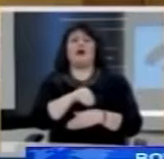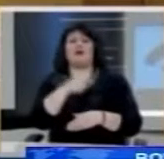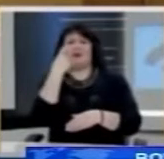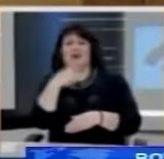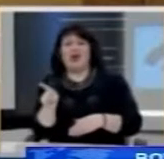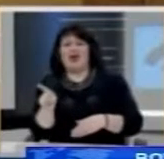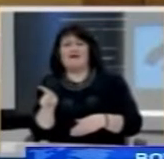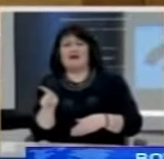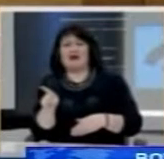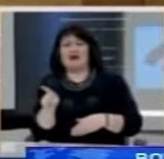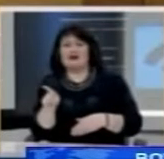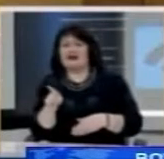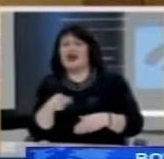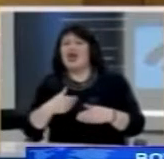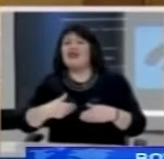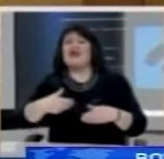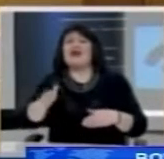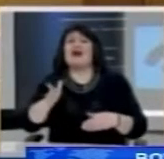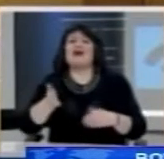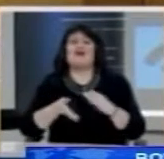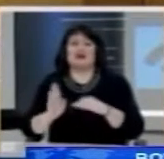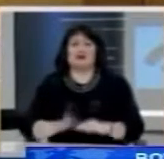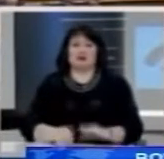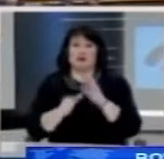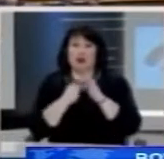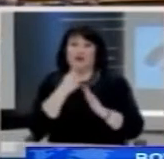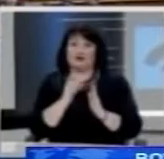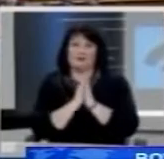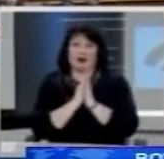και αλλιώς θα την εγκαταλείψουν. Κάντε ησυχία.